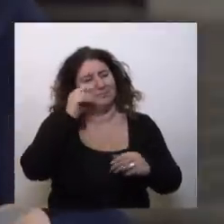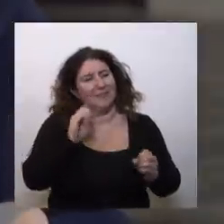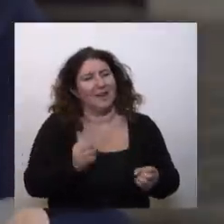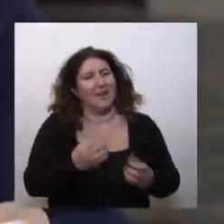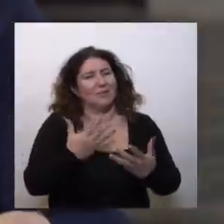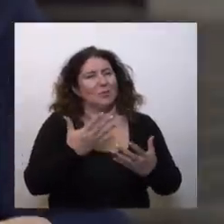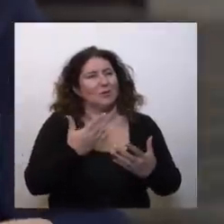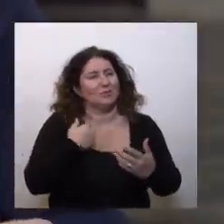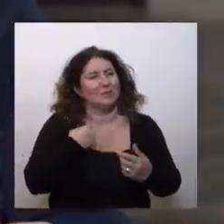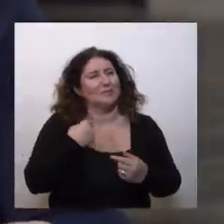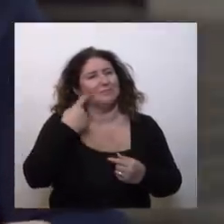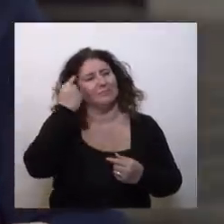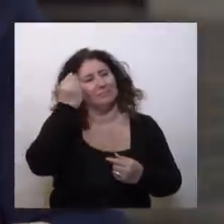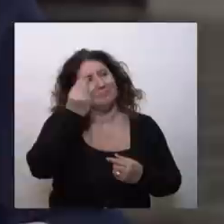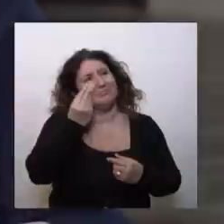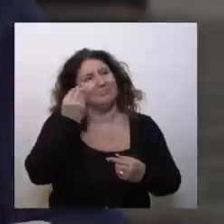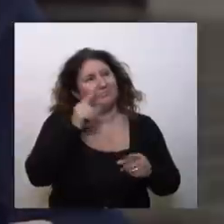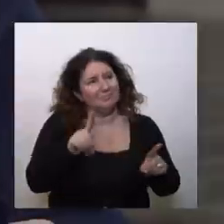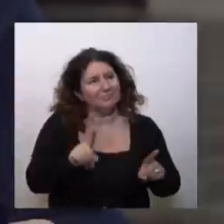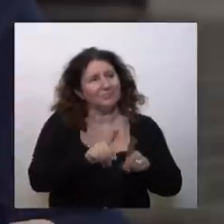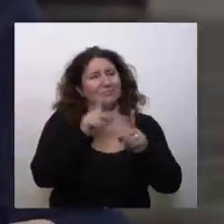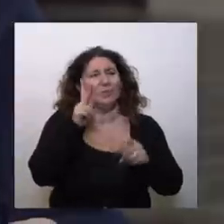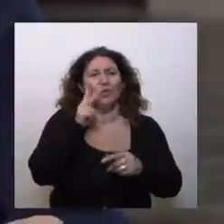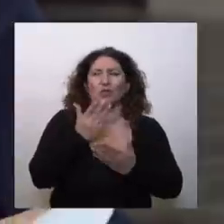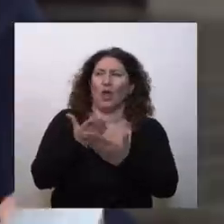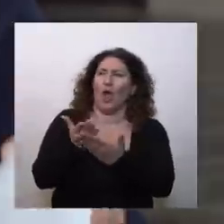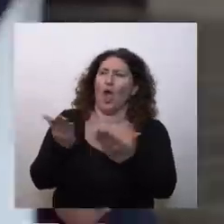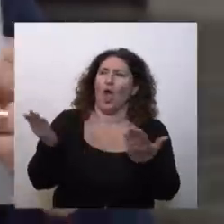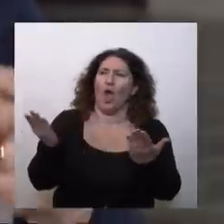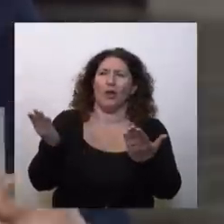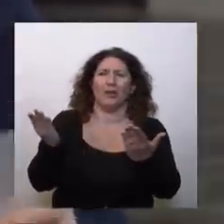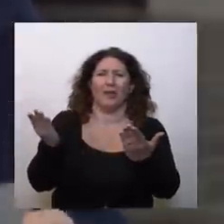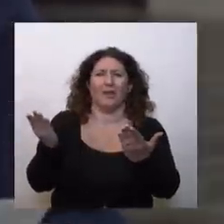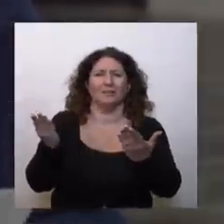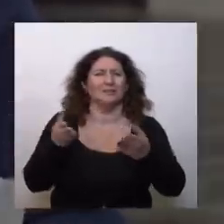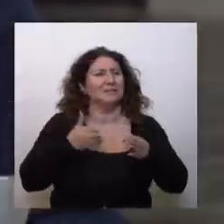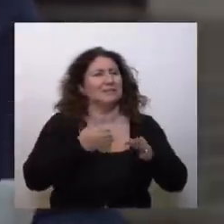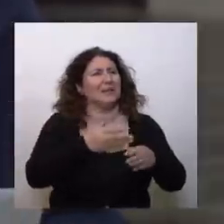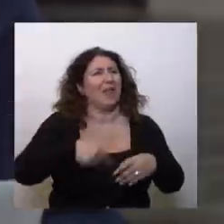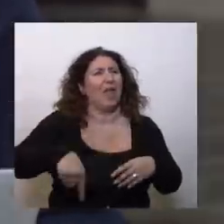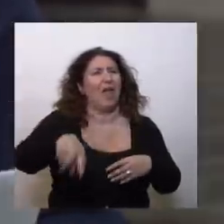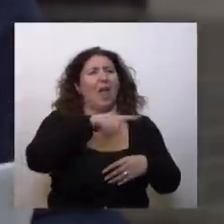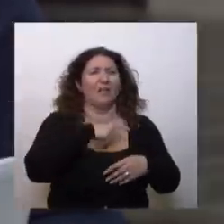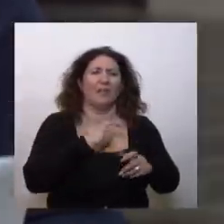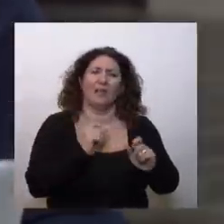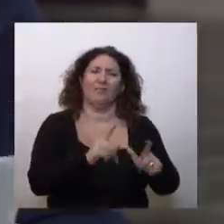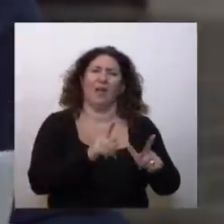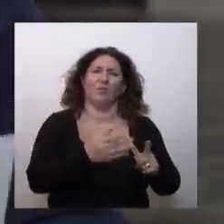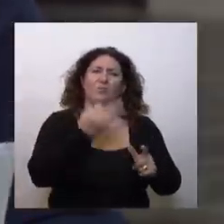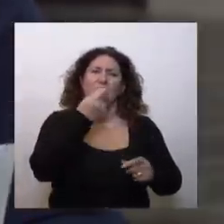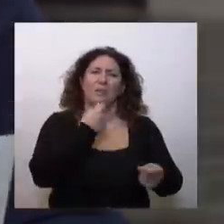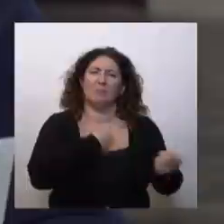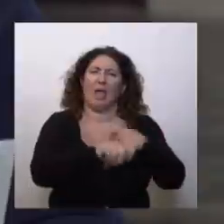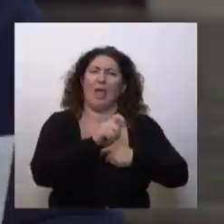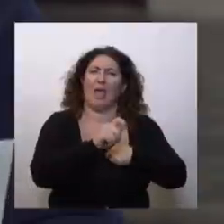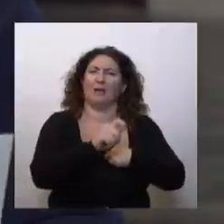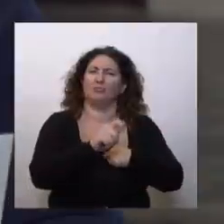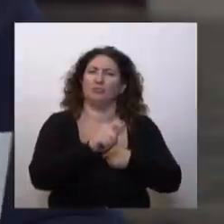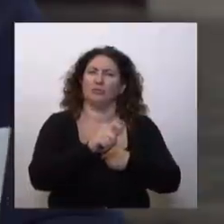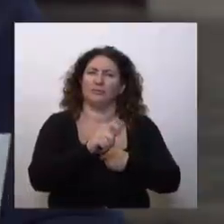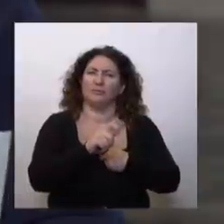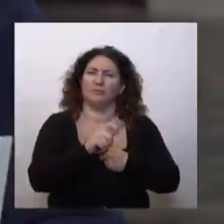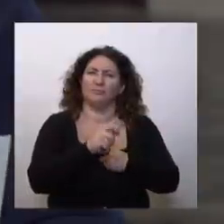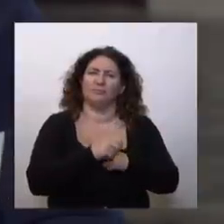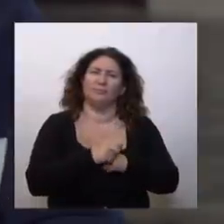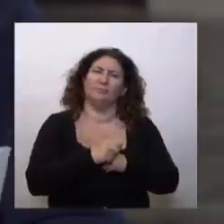di tante donne vendute come merce sulle nostre strade. Quanti volti,